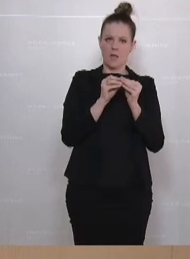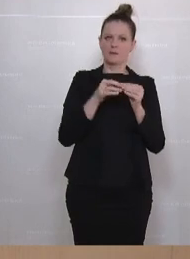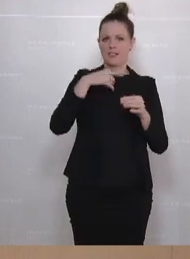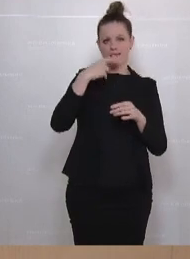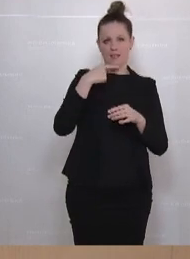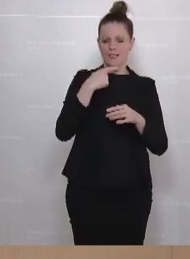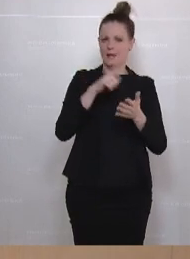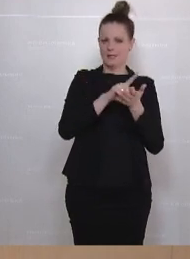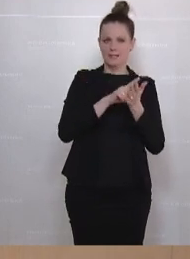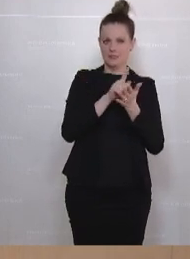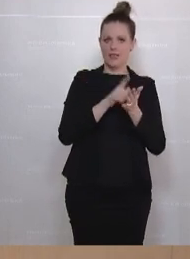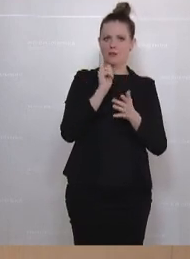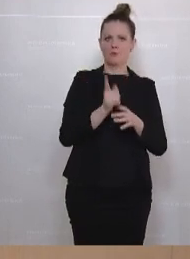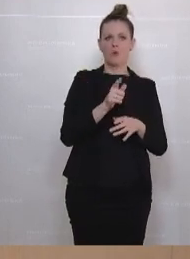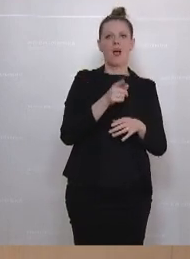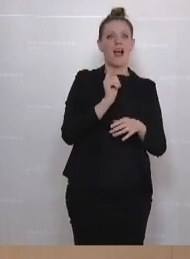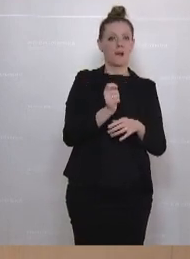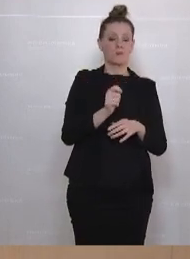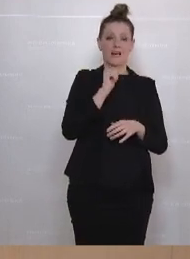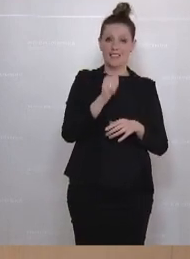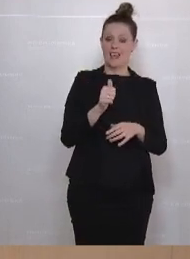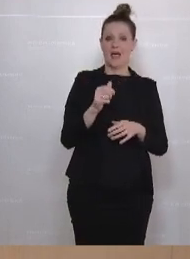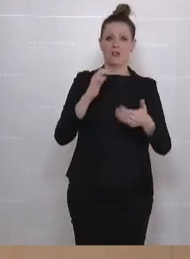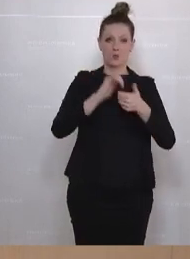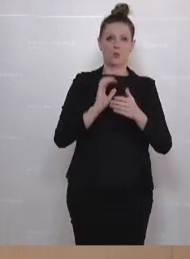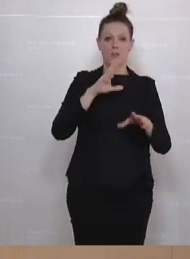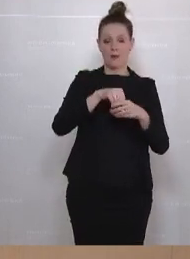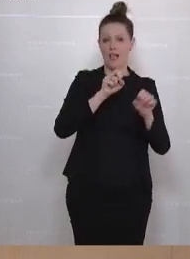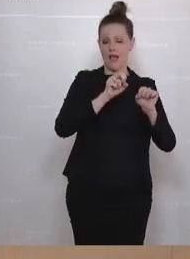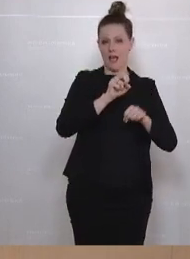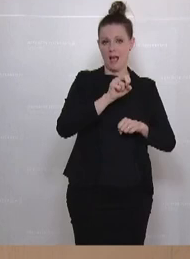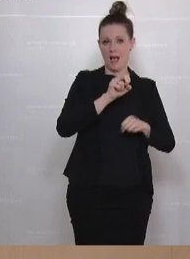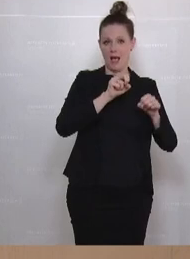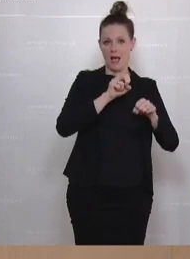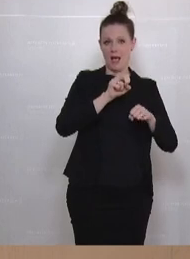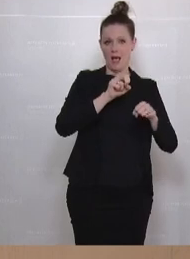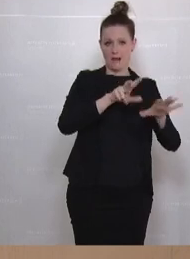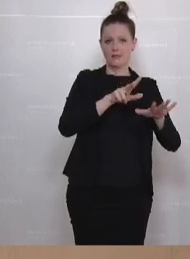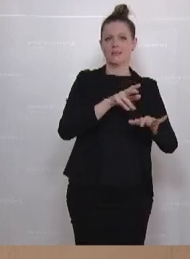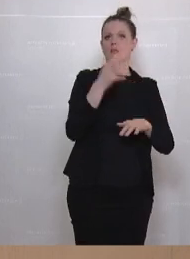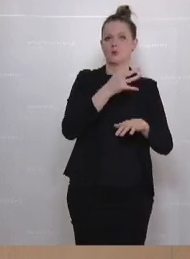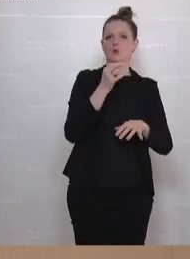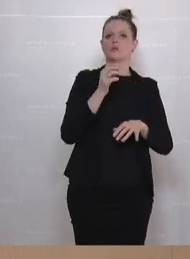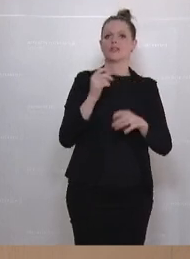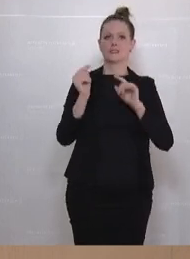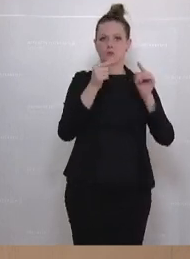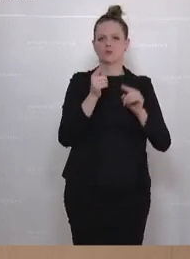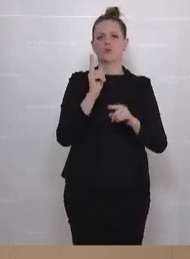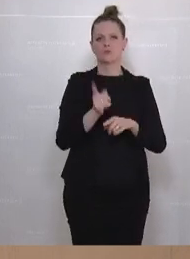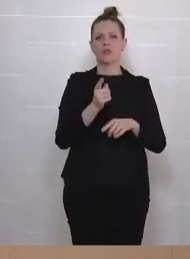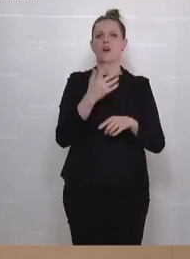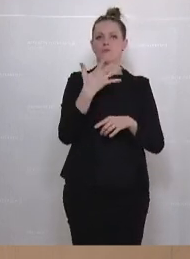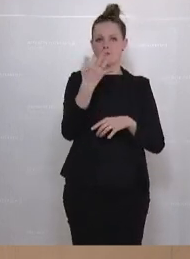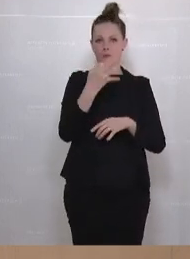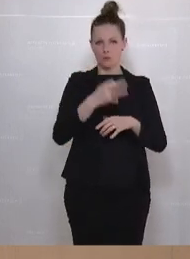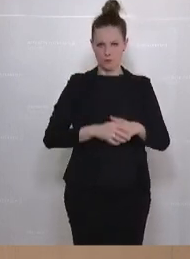gesamte Tagesordnung von jenen Abgeordneten, die keinem Club angehören, je 18 Minuten, je 5 Minuten pro Debatte. Wir kommen zur Abstimmung.